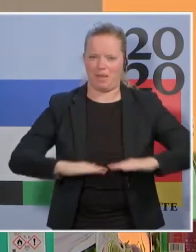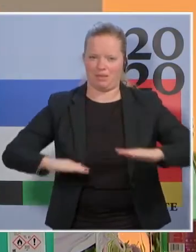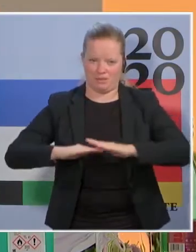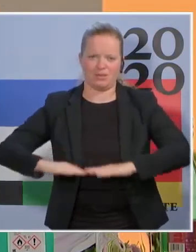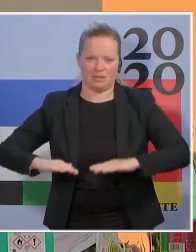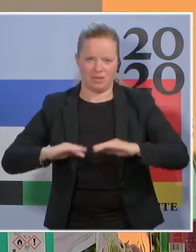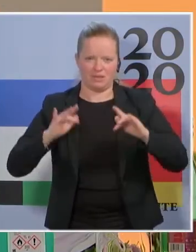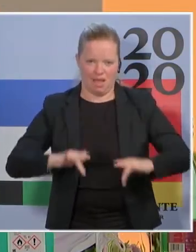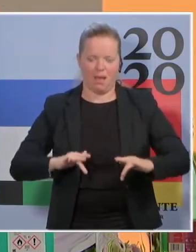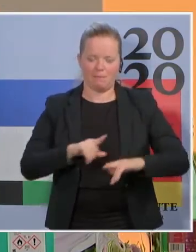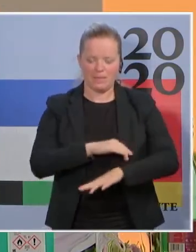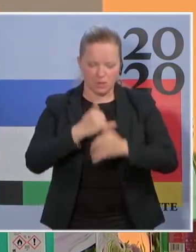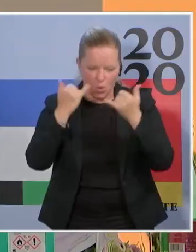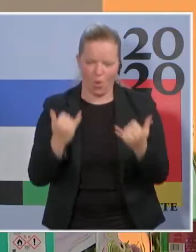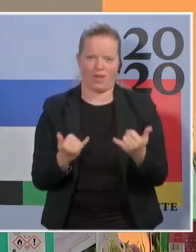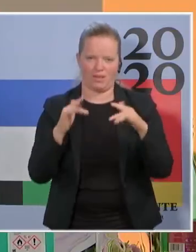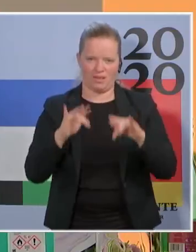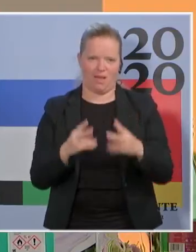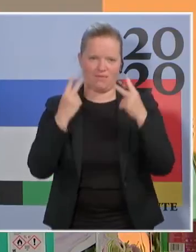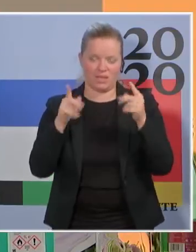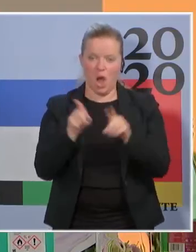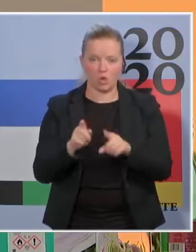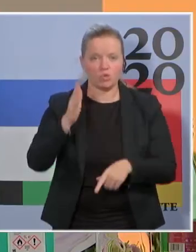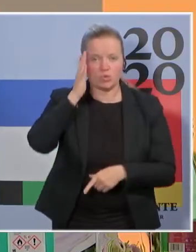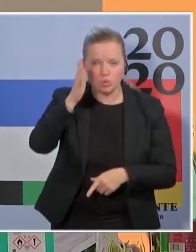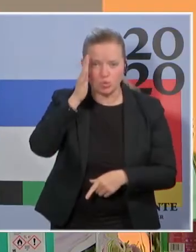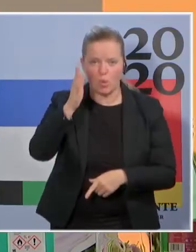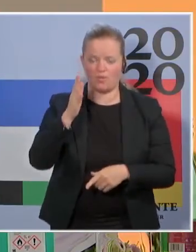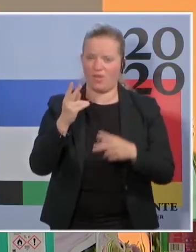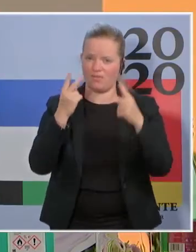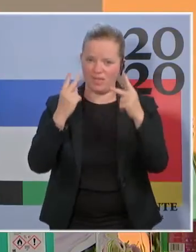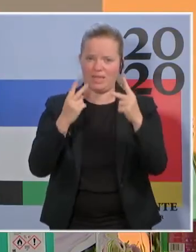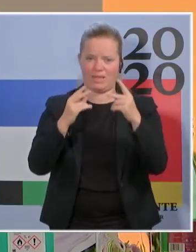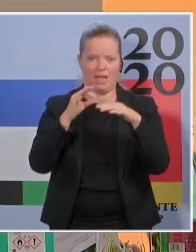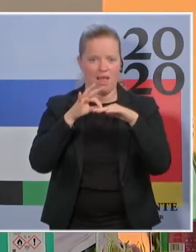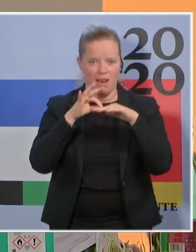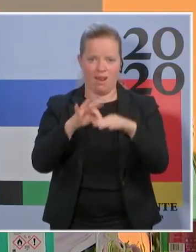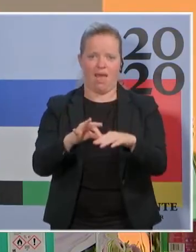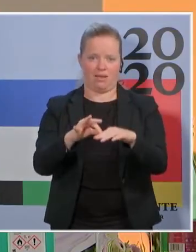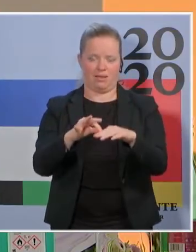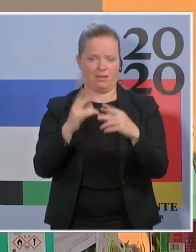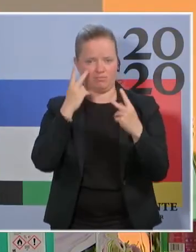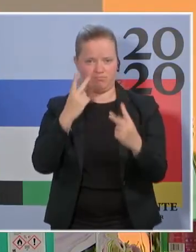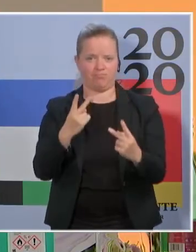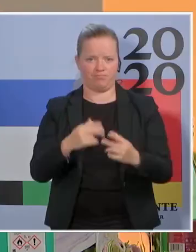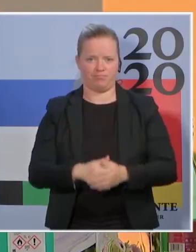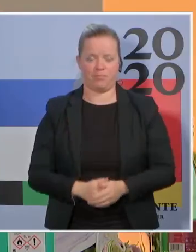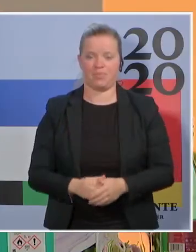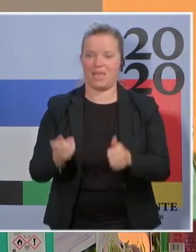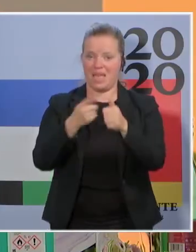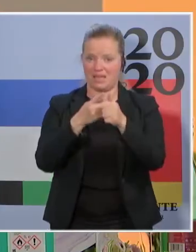Verfassung bis heute und sind auch für die Zukunft eine wesentliche Leitlinie. Es ist